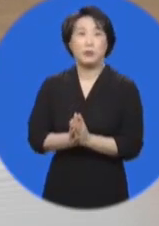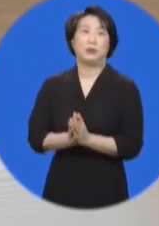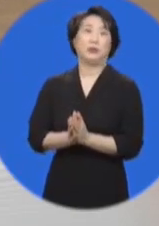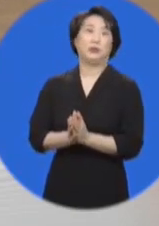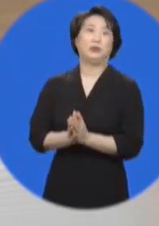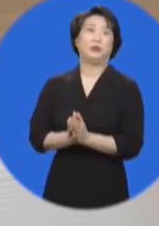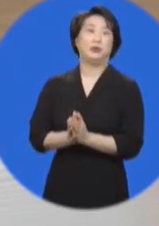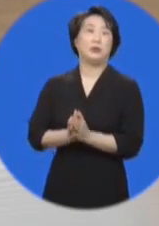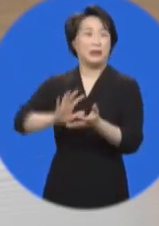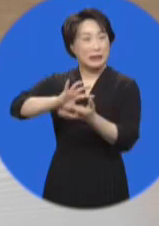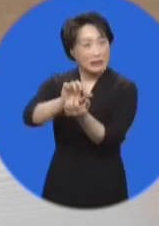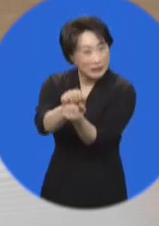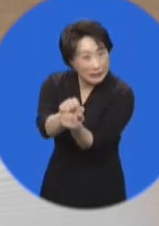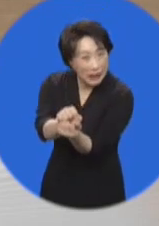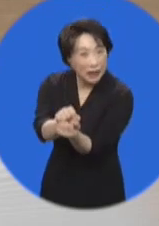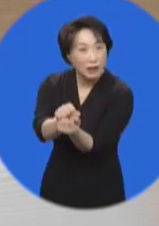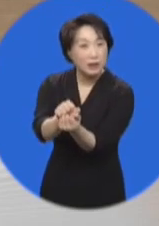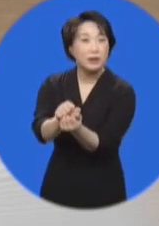다하여